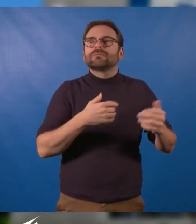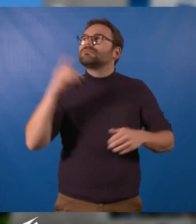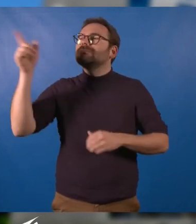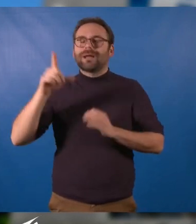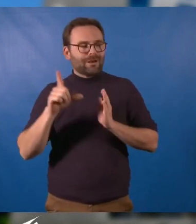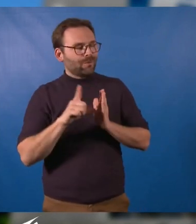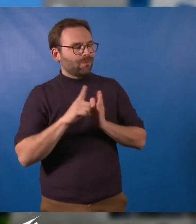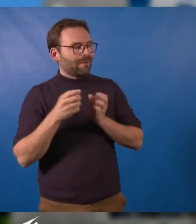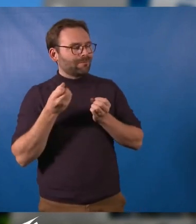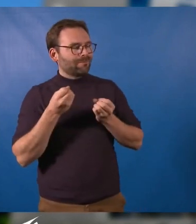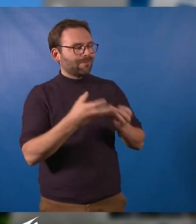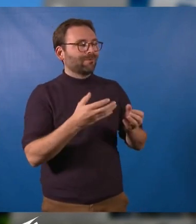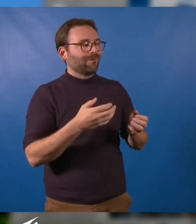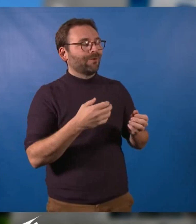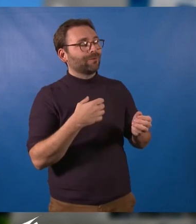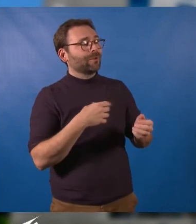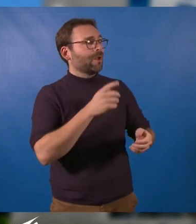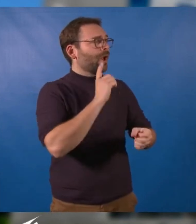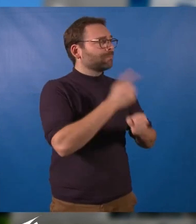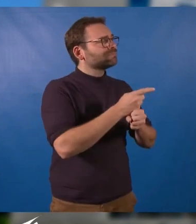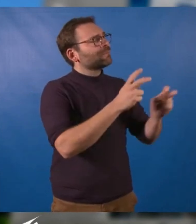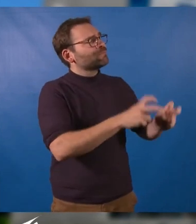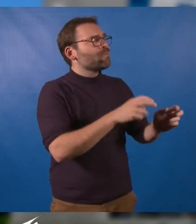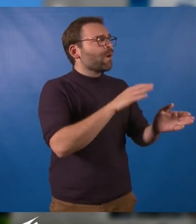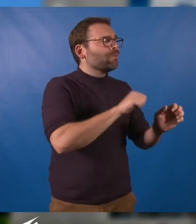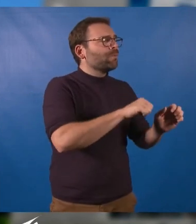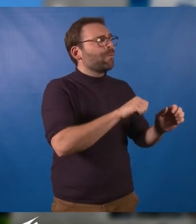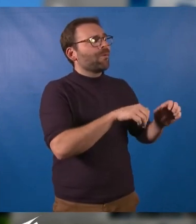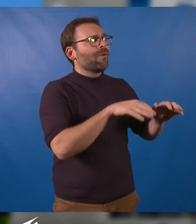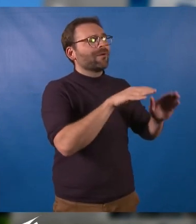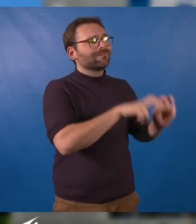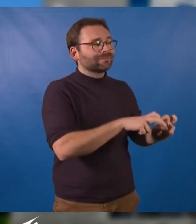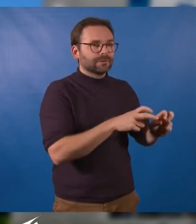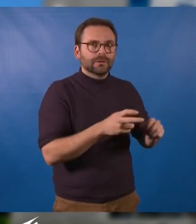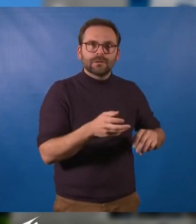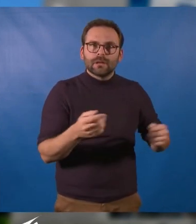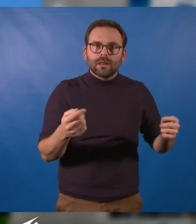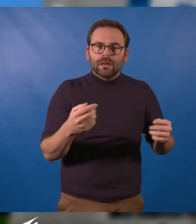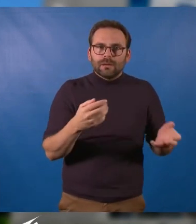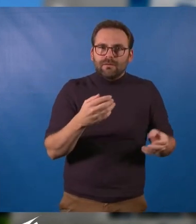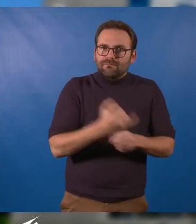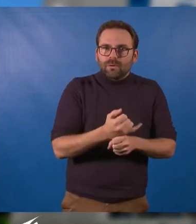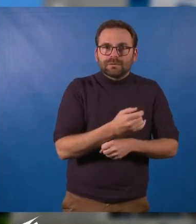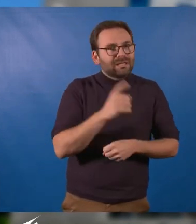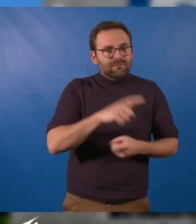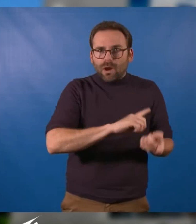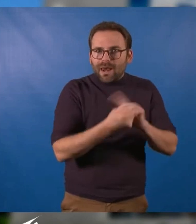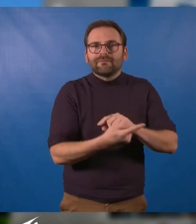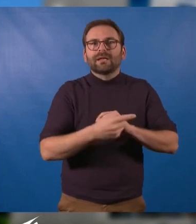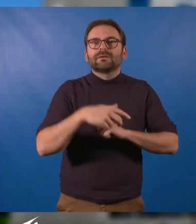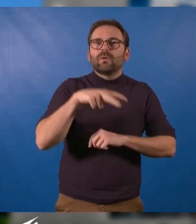des territoires en la matière est une grave erreur. Nous avons au contraire besoin de construire mieux et plus de logements